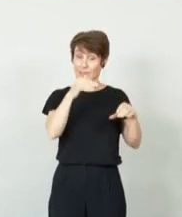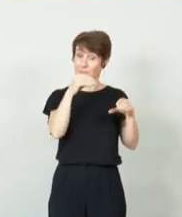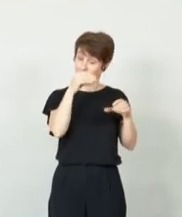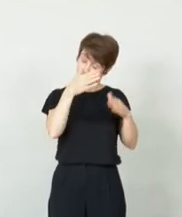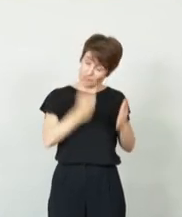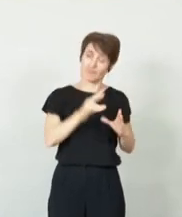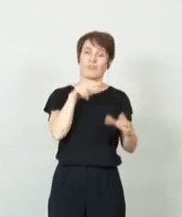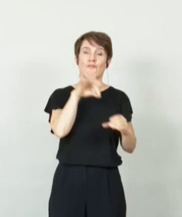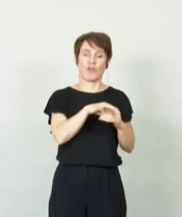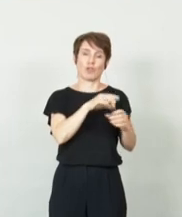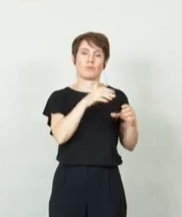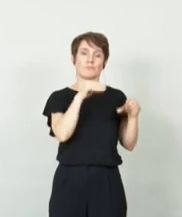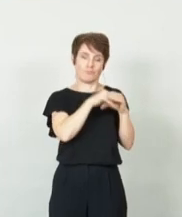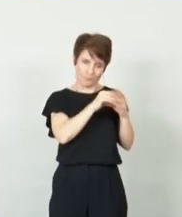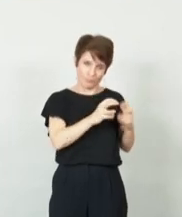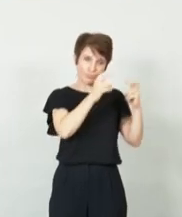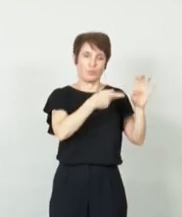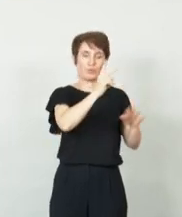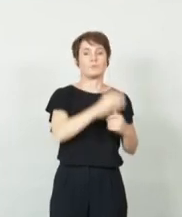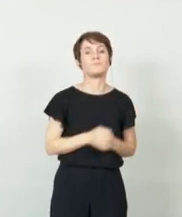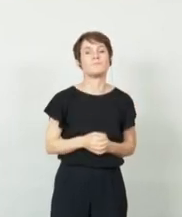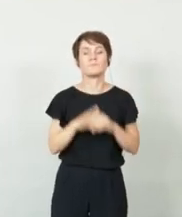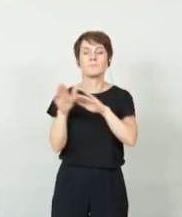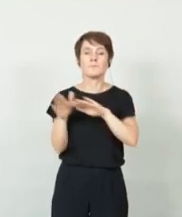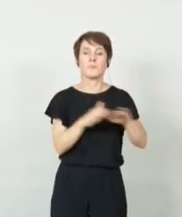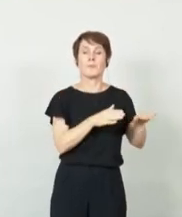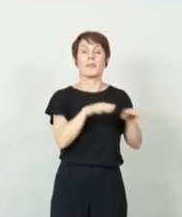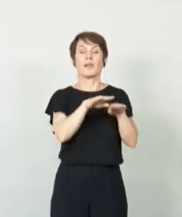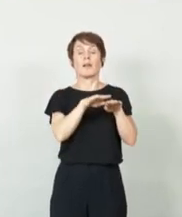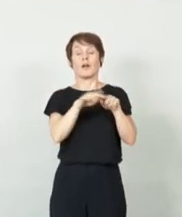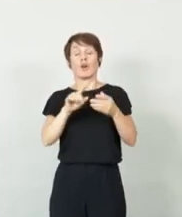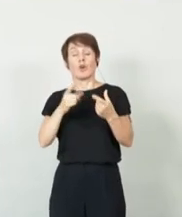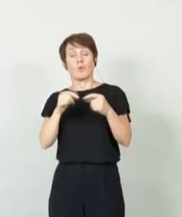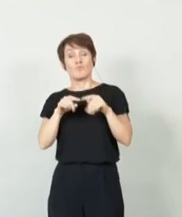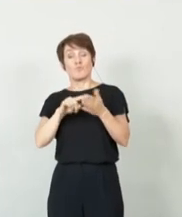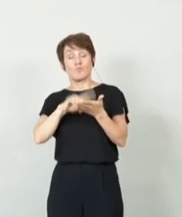ensuite les budgets annexes qui donc